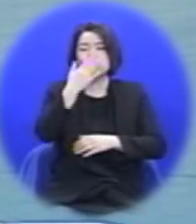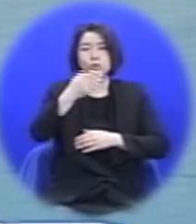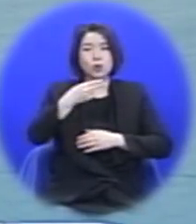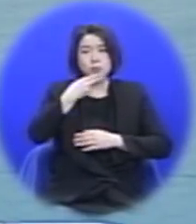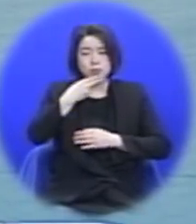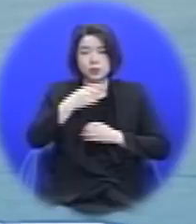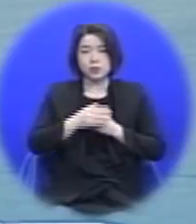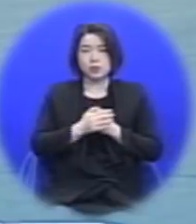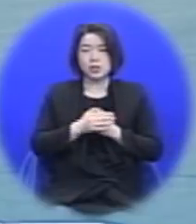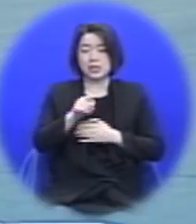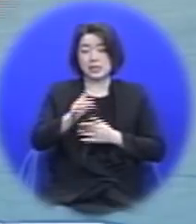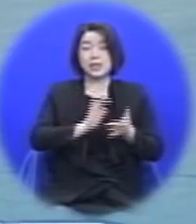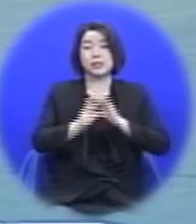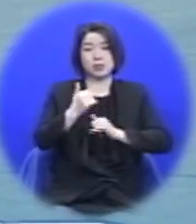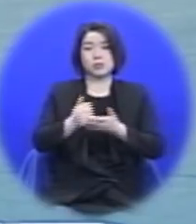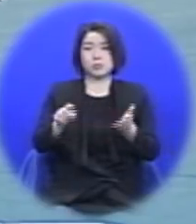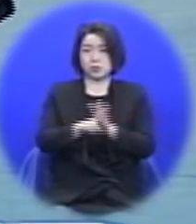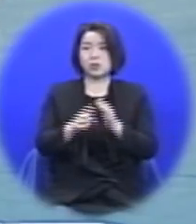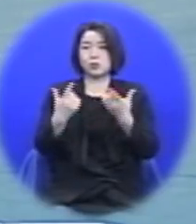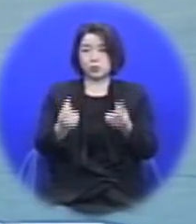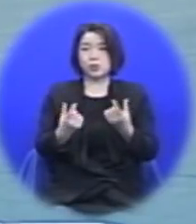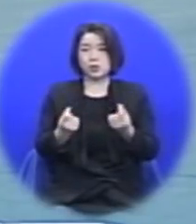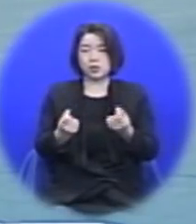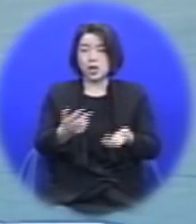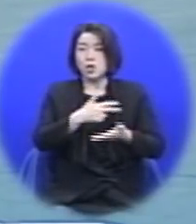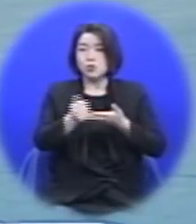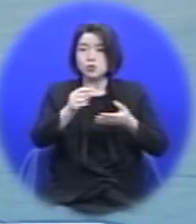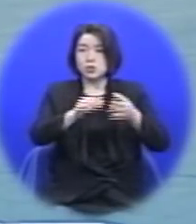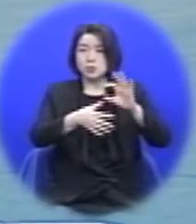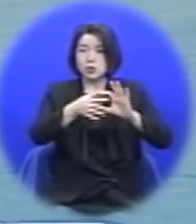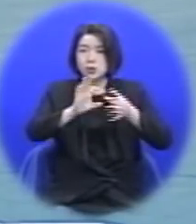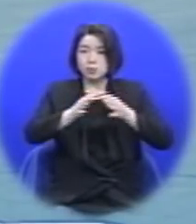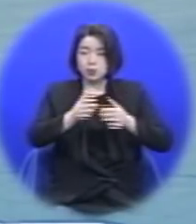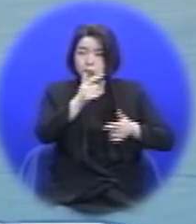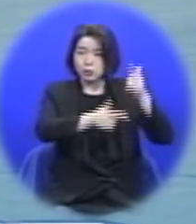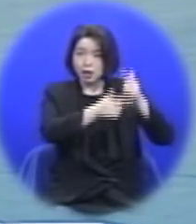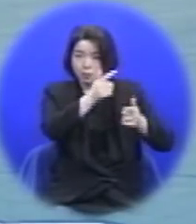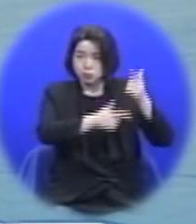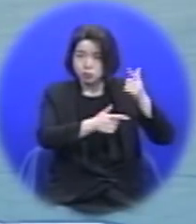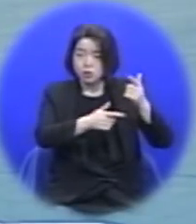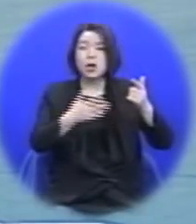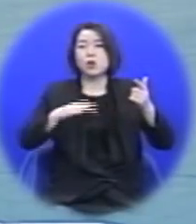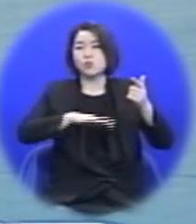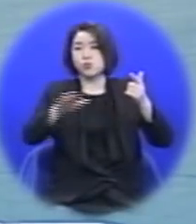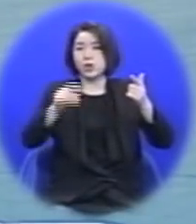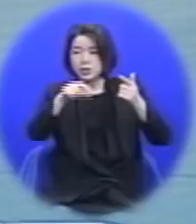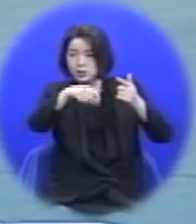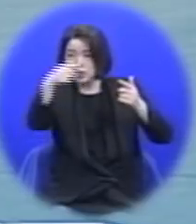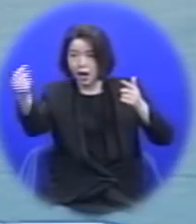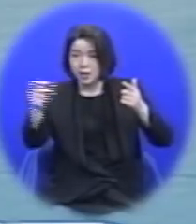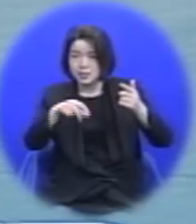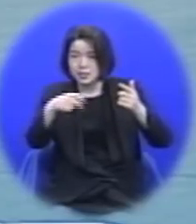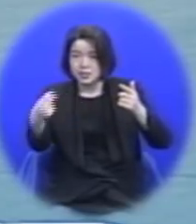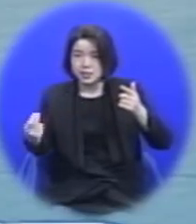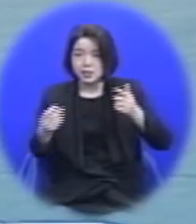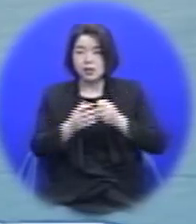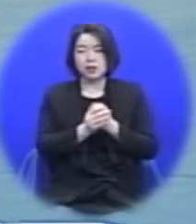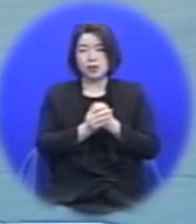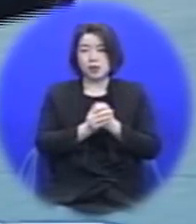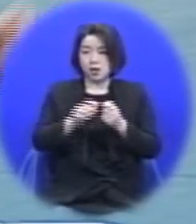바로 예수님을 믿는 거예요. 주님은 포도나무고 우리는 가지예요. 그러니 가지인 나를 보면